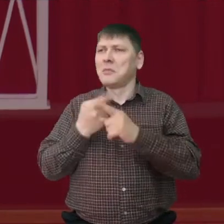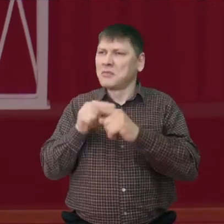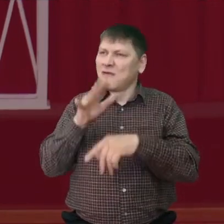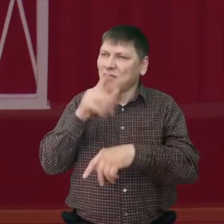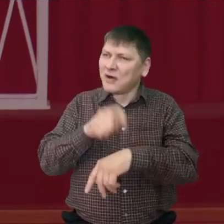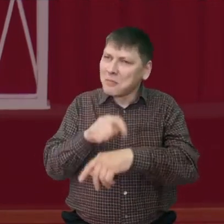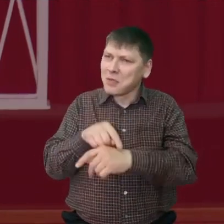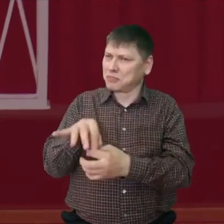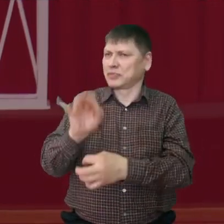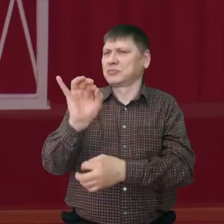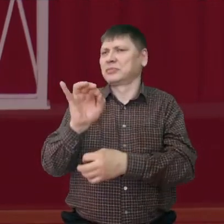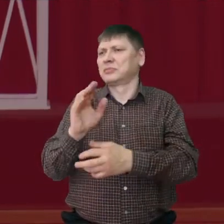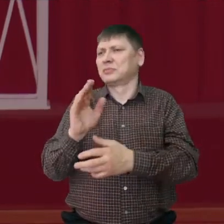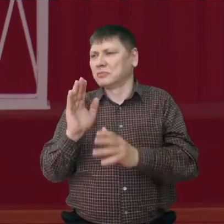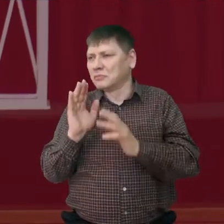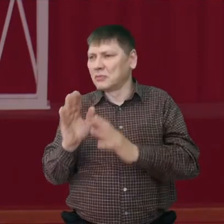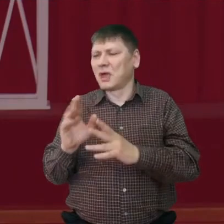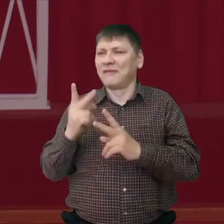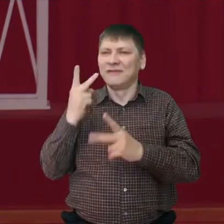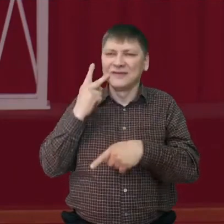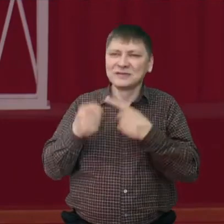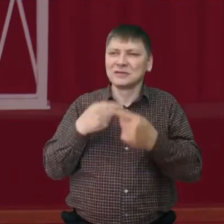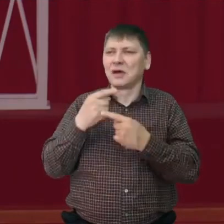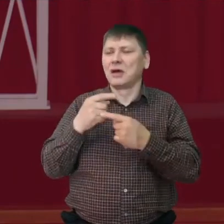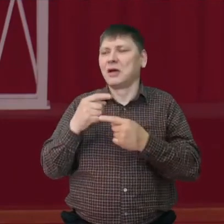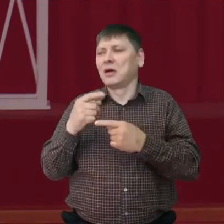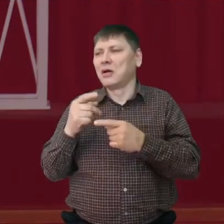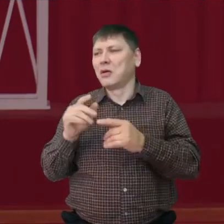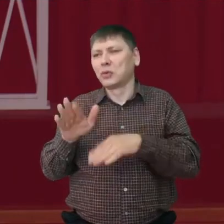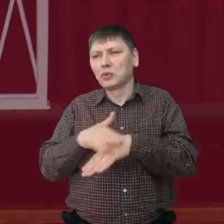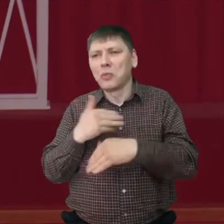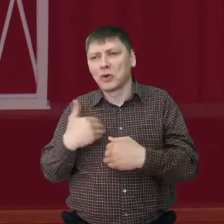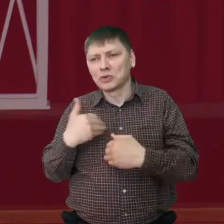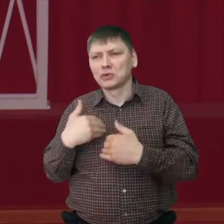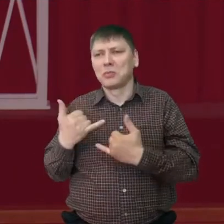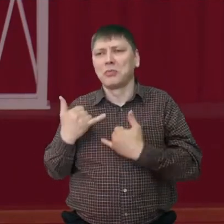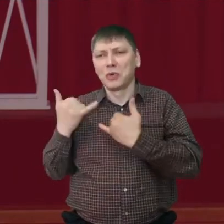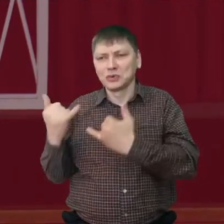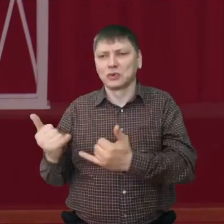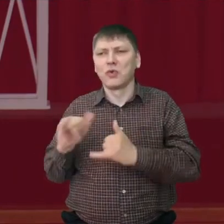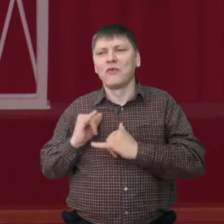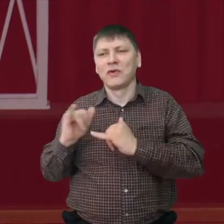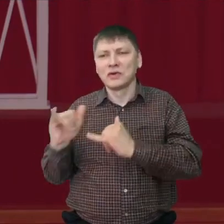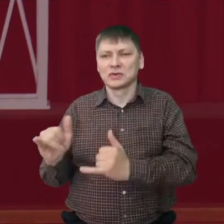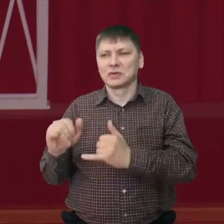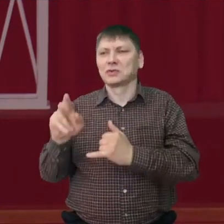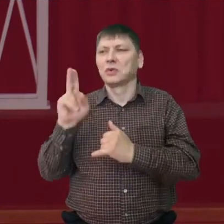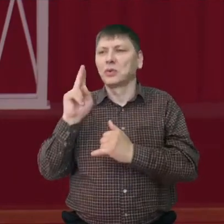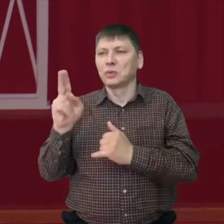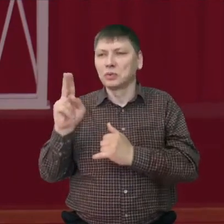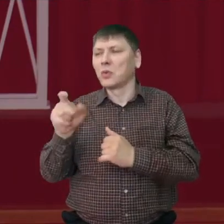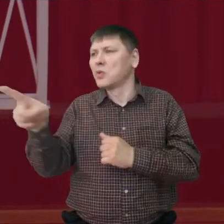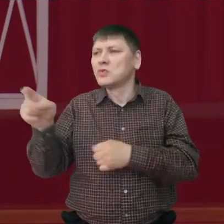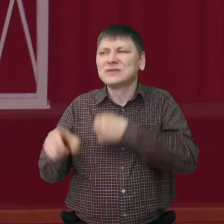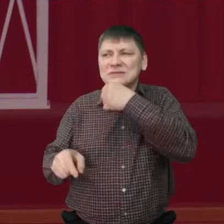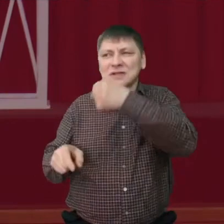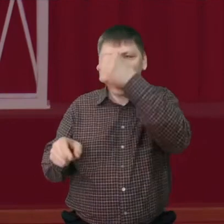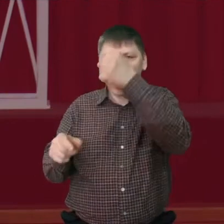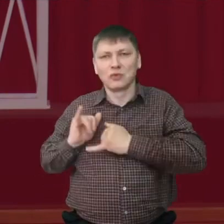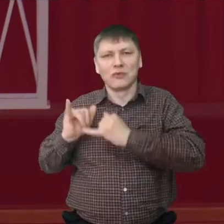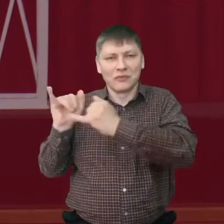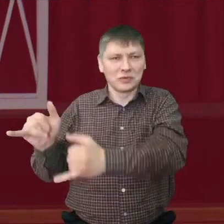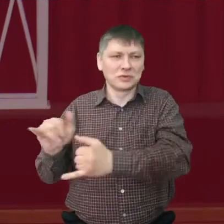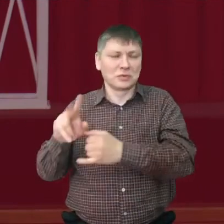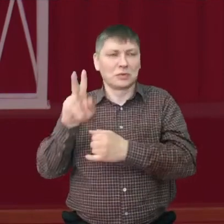времени. Наоборот, она проявляет учтение, доброжелательность, почтение, уважение к тем, которые являются старшими, к